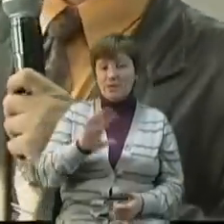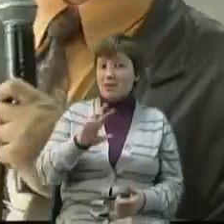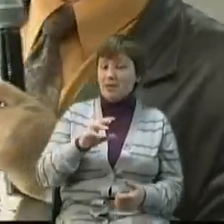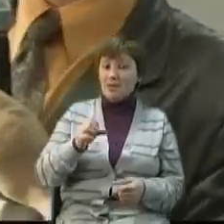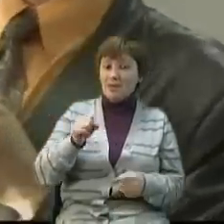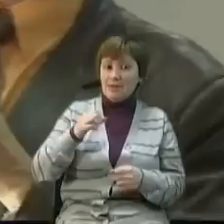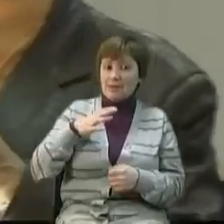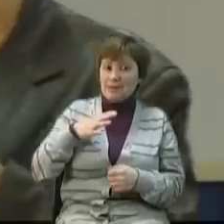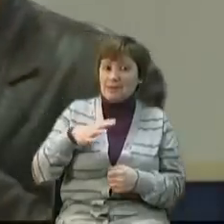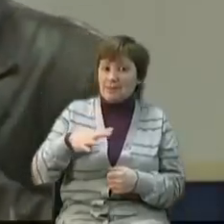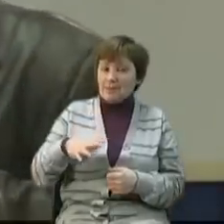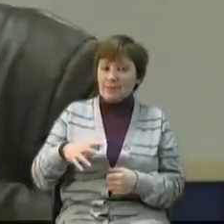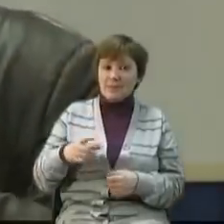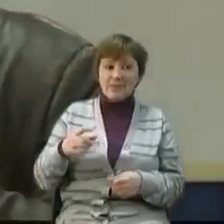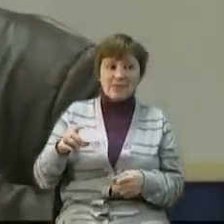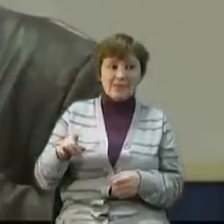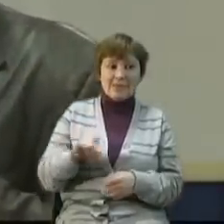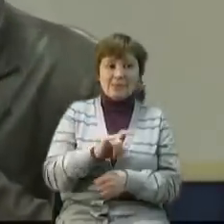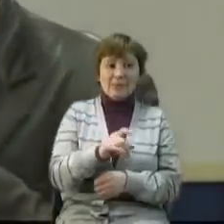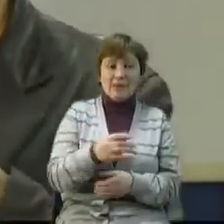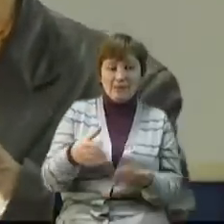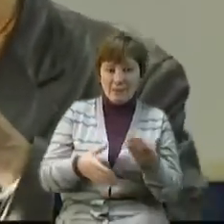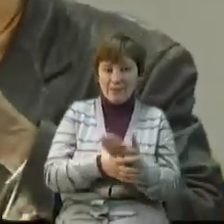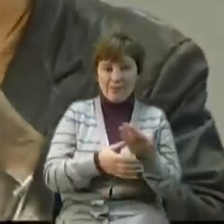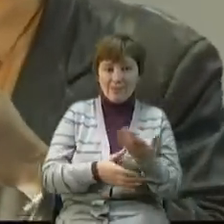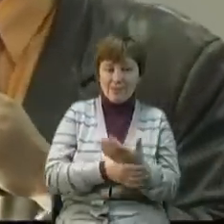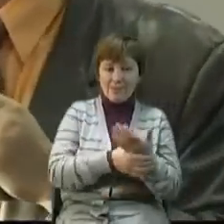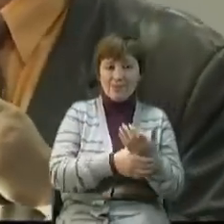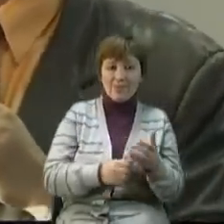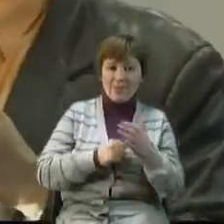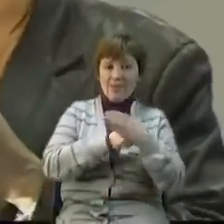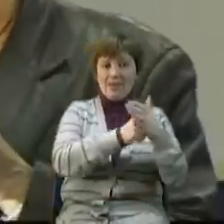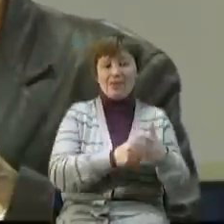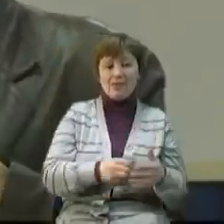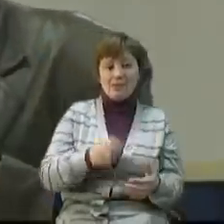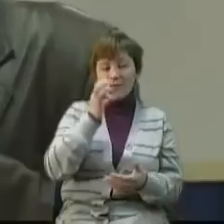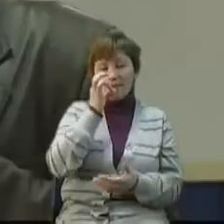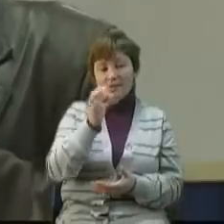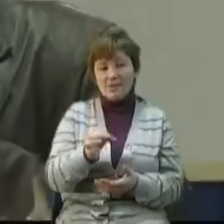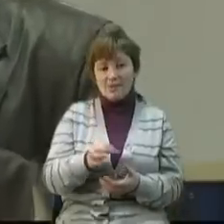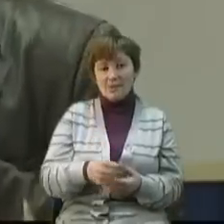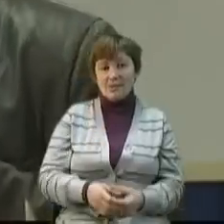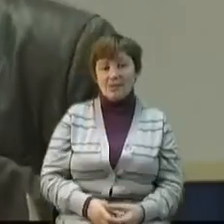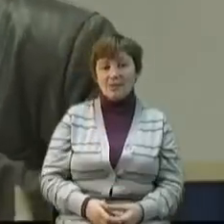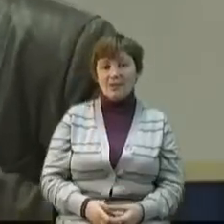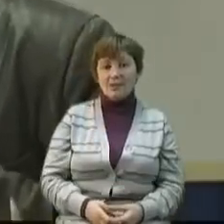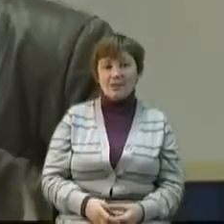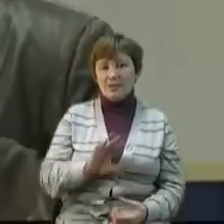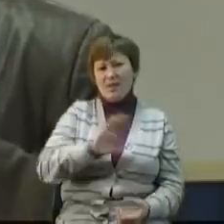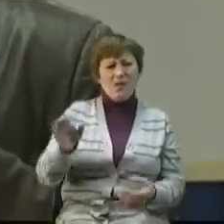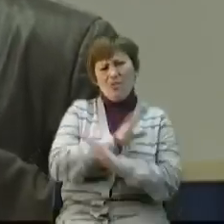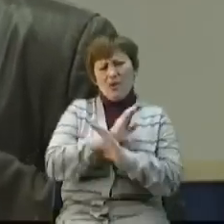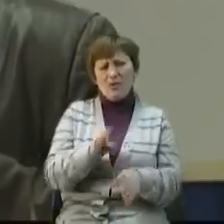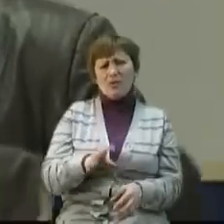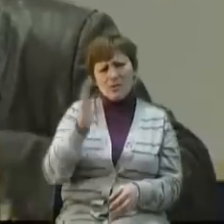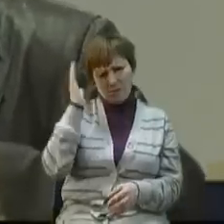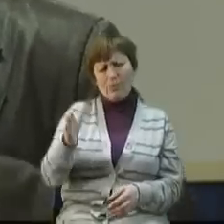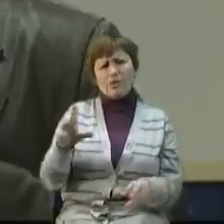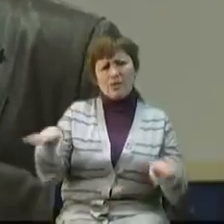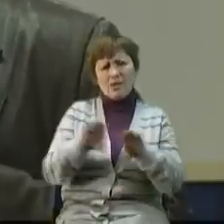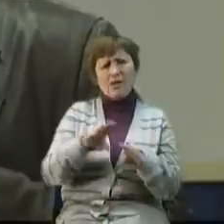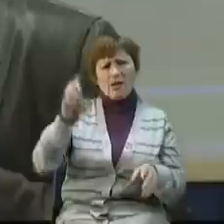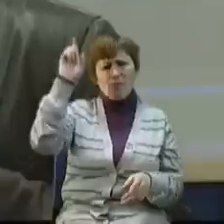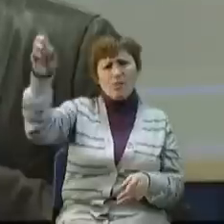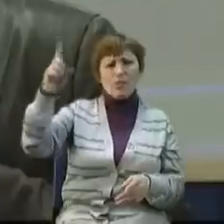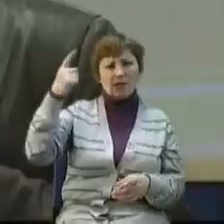змей помог, подсобил, подошел, сказал: не умрете, но будете как боги, знающие добро